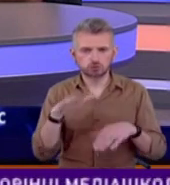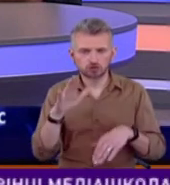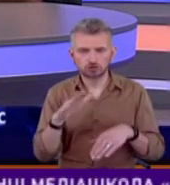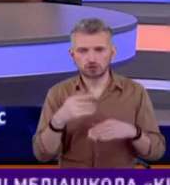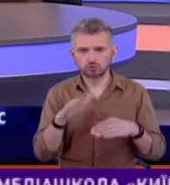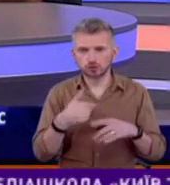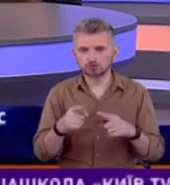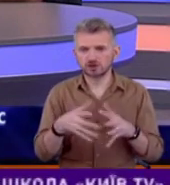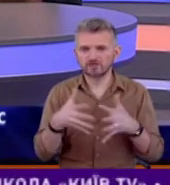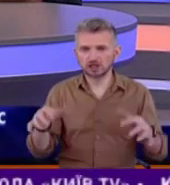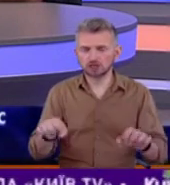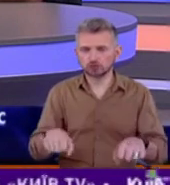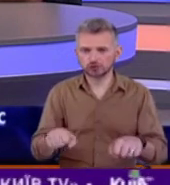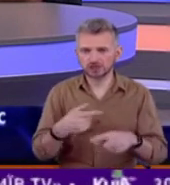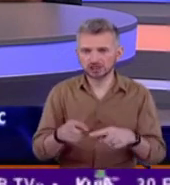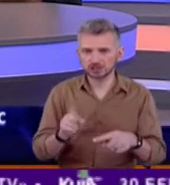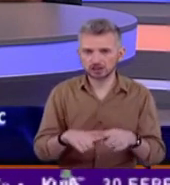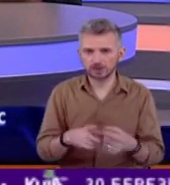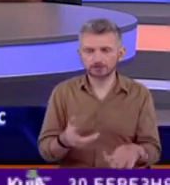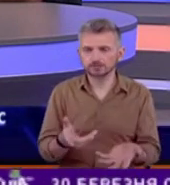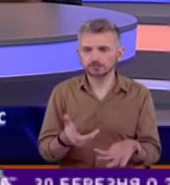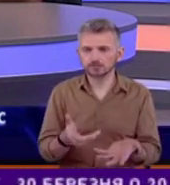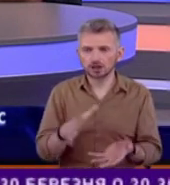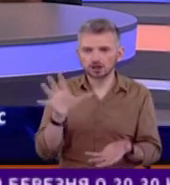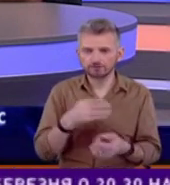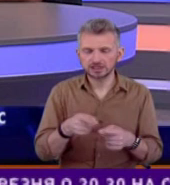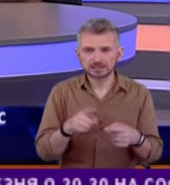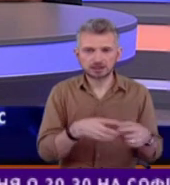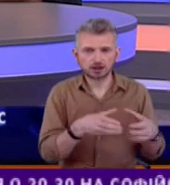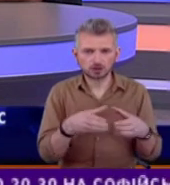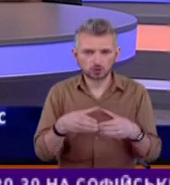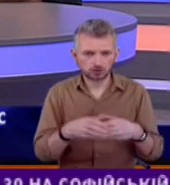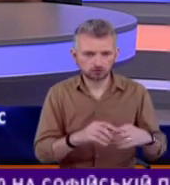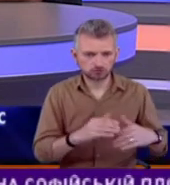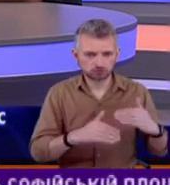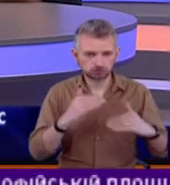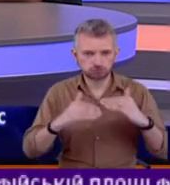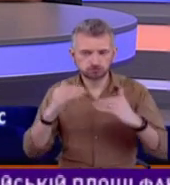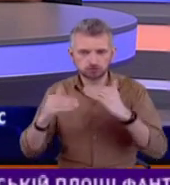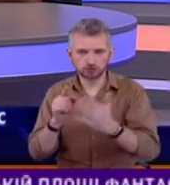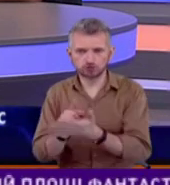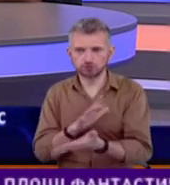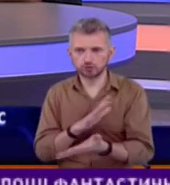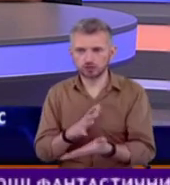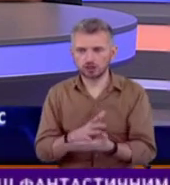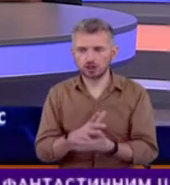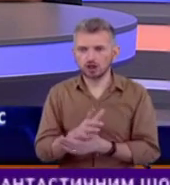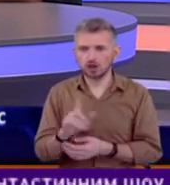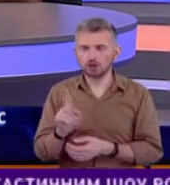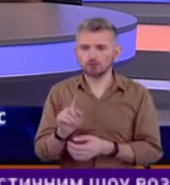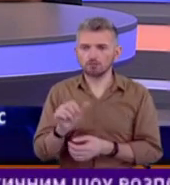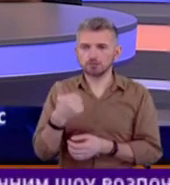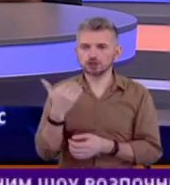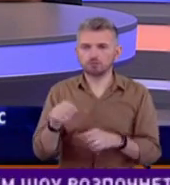от великі мотоцикли, це, ну, там, от всі ці категорії ти маєш пройти. Ну, для того, щоб в перший